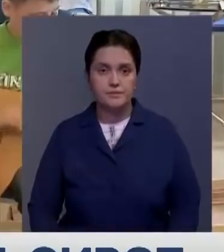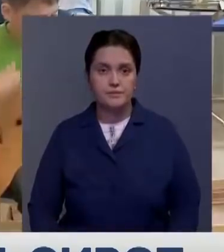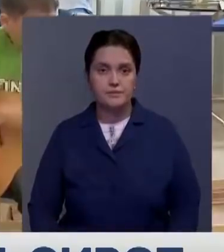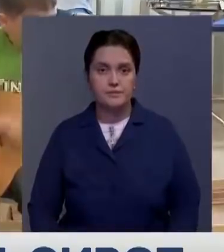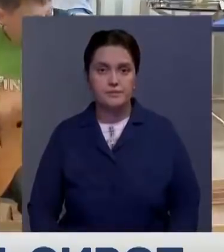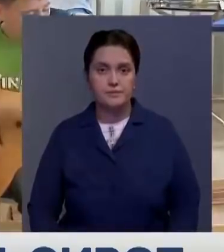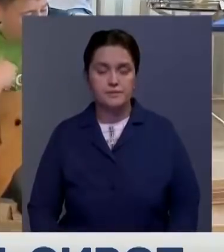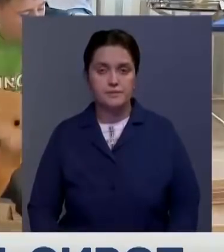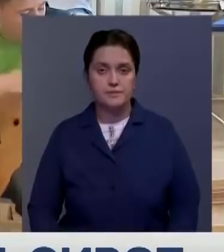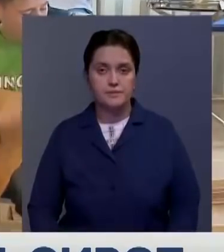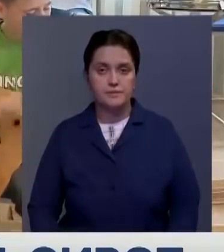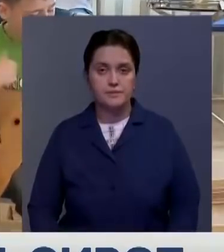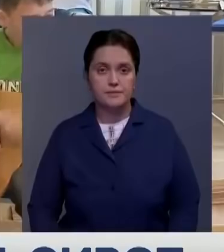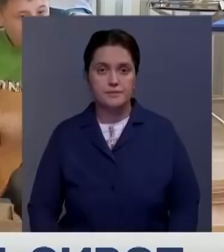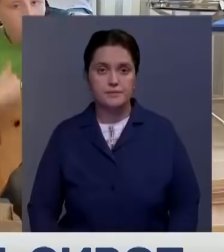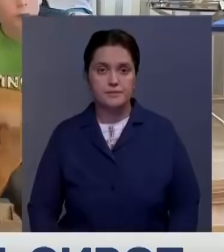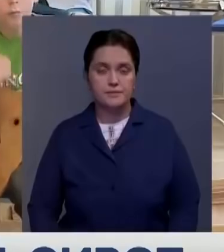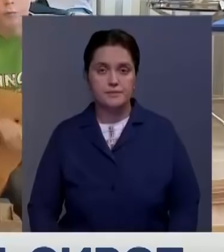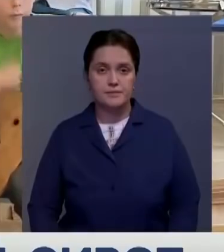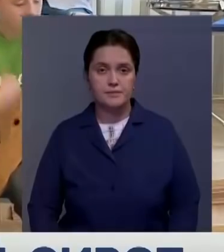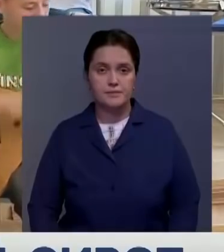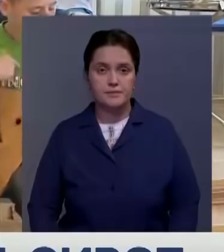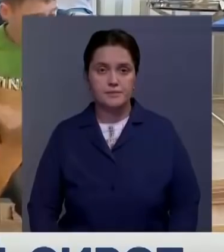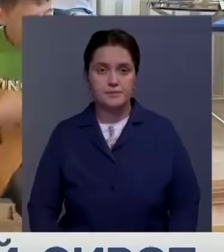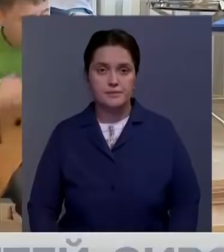Евгений Шинкаренко, Акмолинская область, Хабар-24.